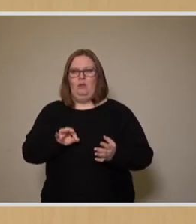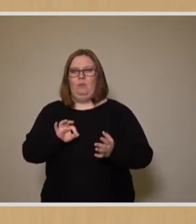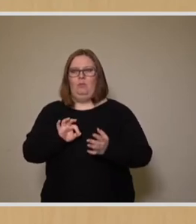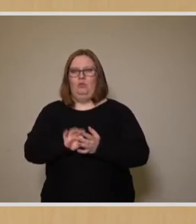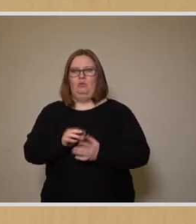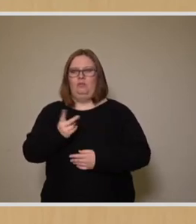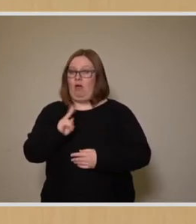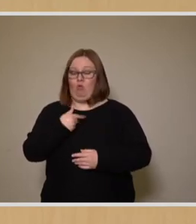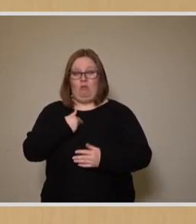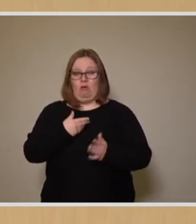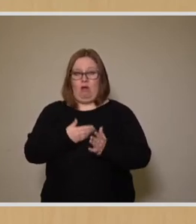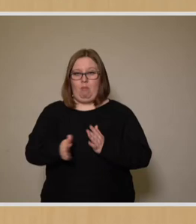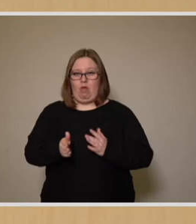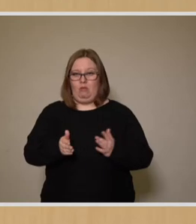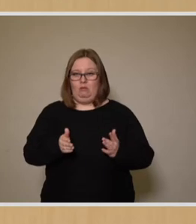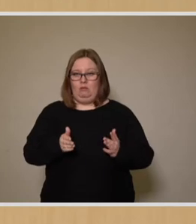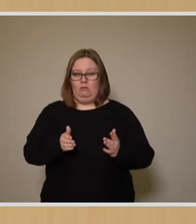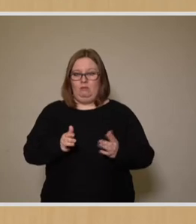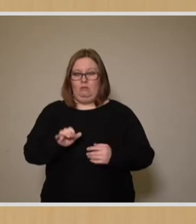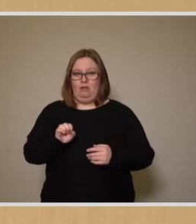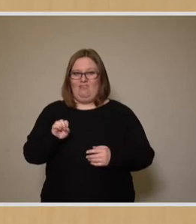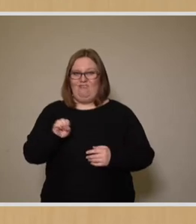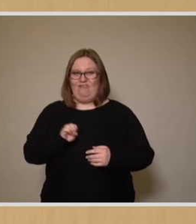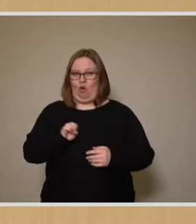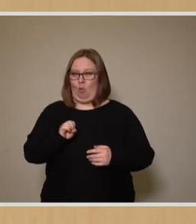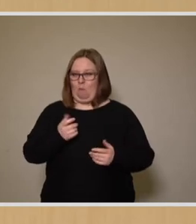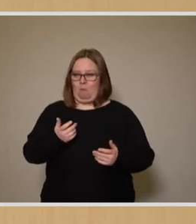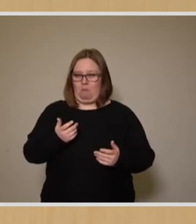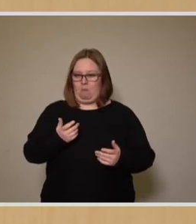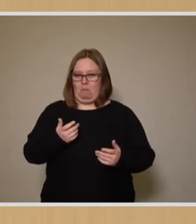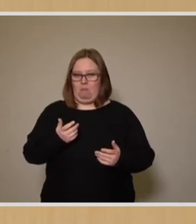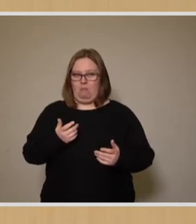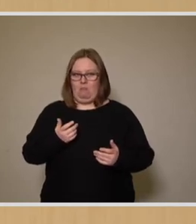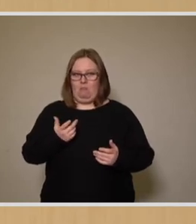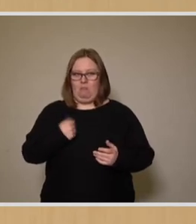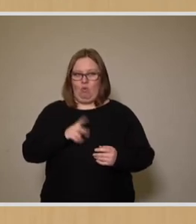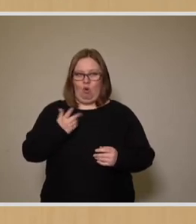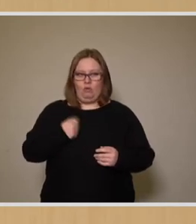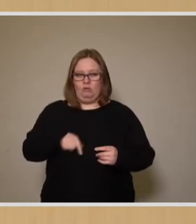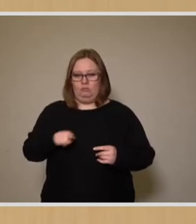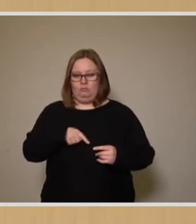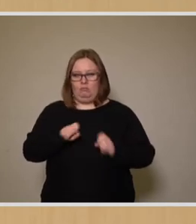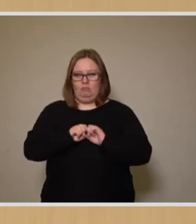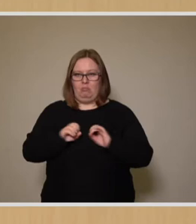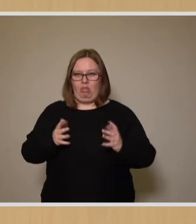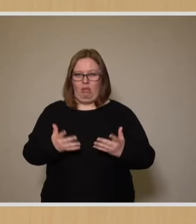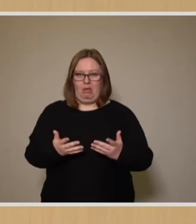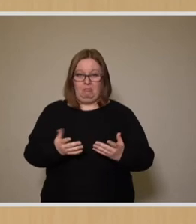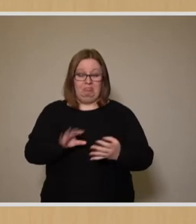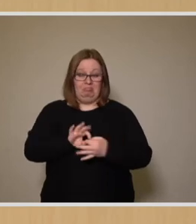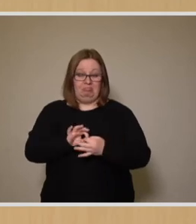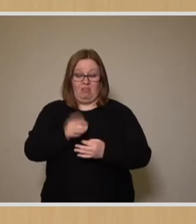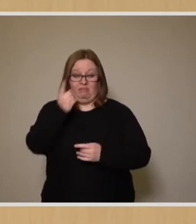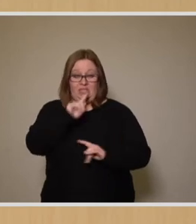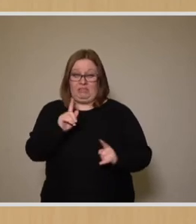wir ebenfalls ablehnen, weil keiner weiß, wie die pandemische Lage in den nächsten Wochen sich entwickeln könnte. Niemand